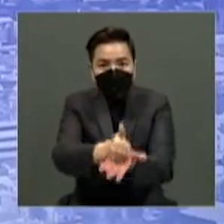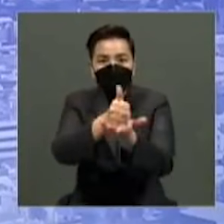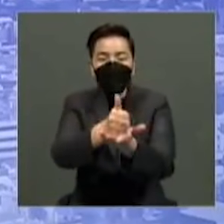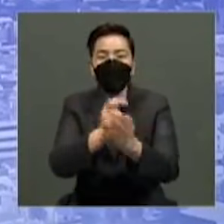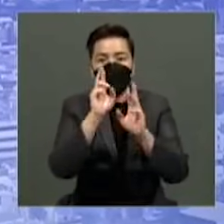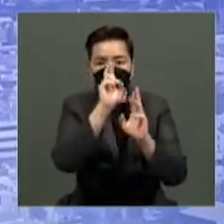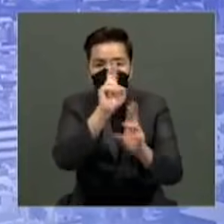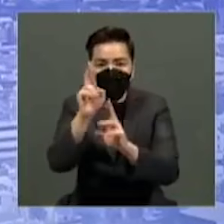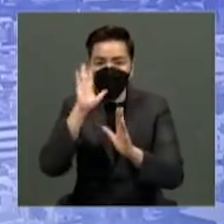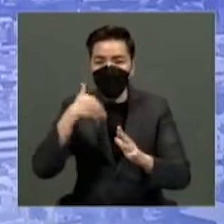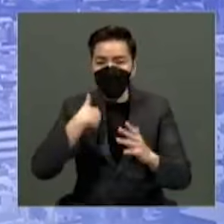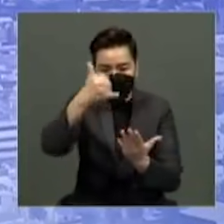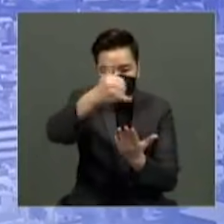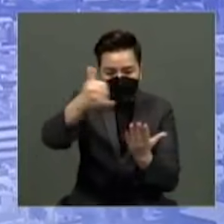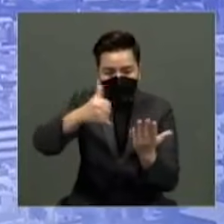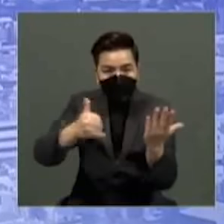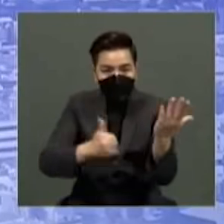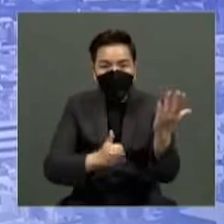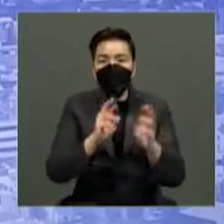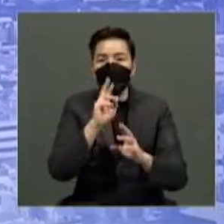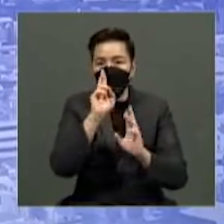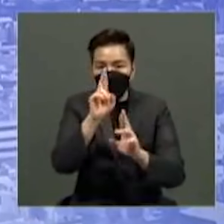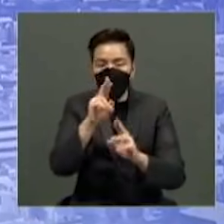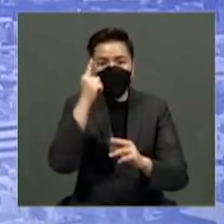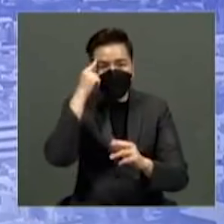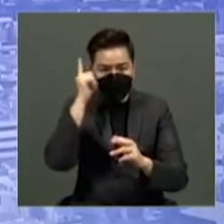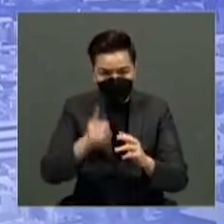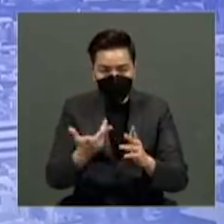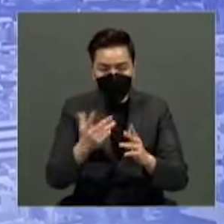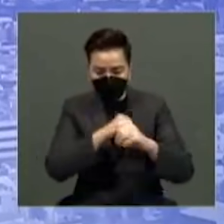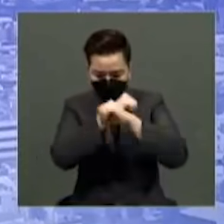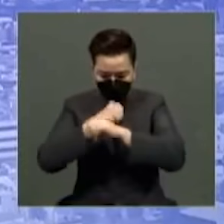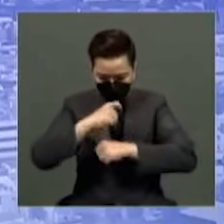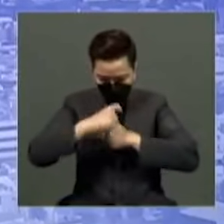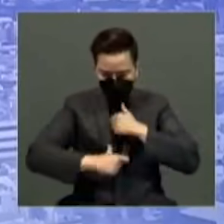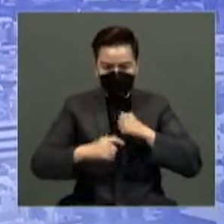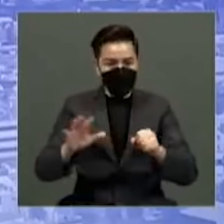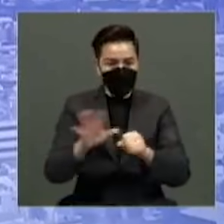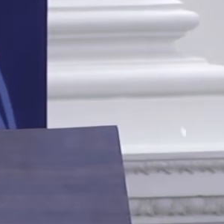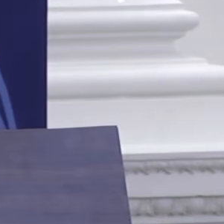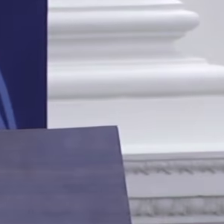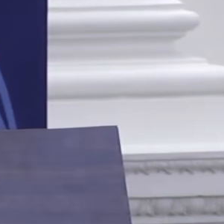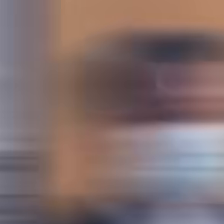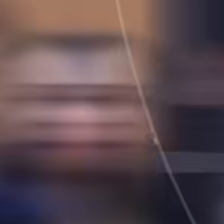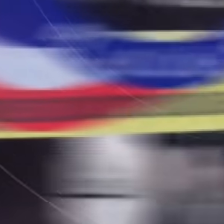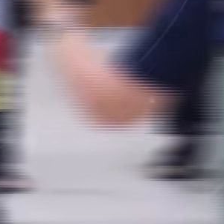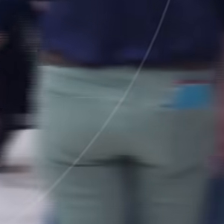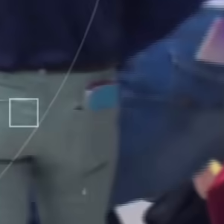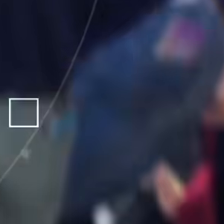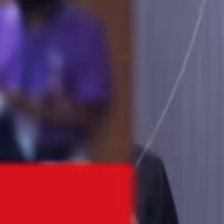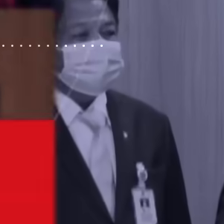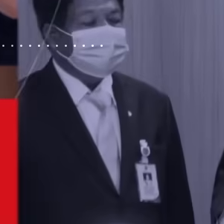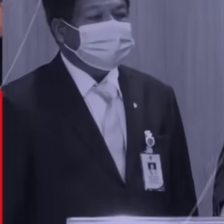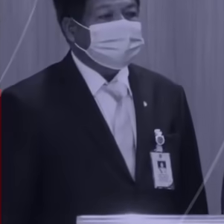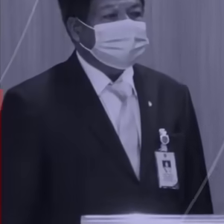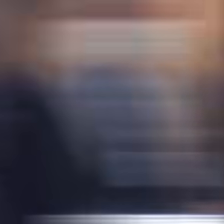งระวังสำหรับผู้ที่เดินทางมาจากต่างประเทศแล้วก็ขอให้คงมาตรการในการป้องกันส่วนบุคคลอย่างต่อเนื่องครับขอบพระคุณครับ เพรา